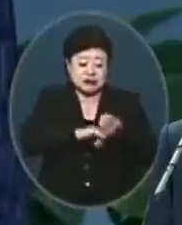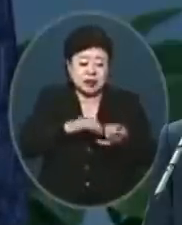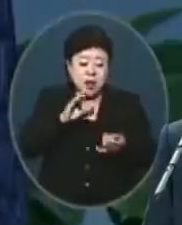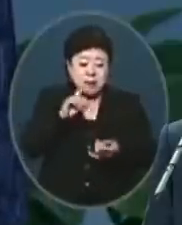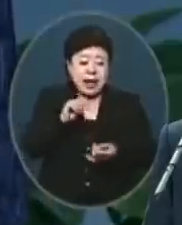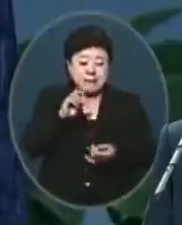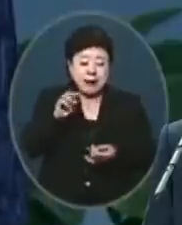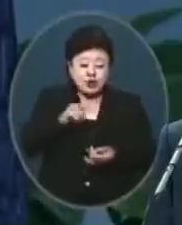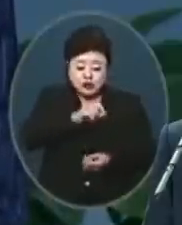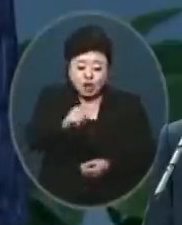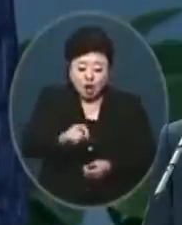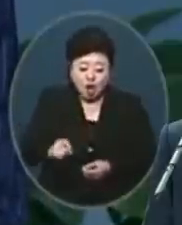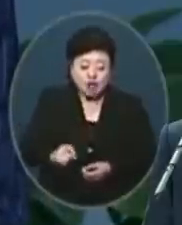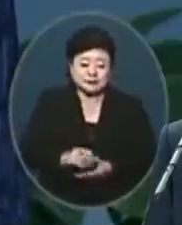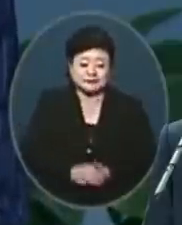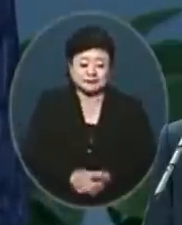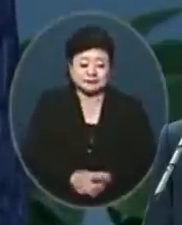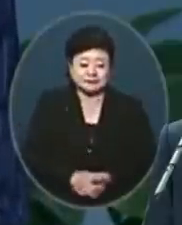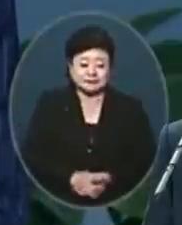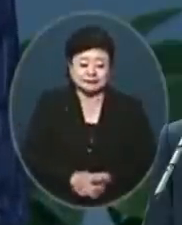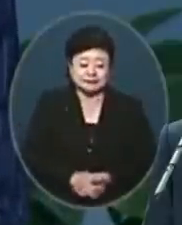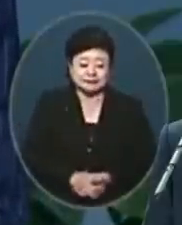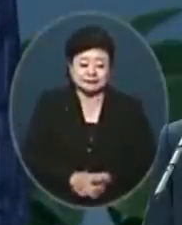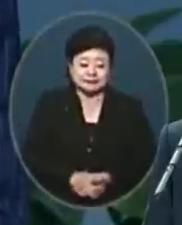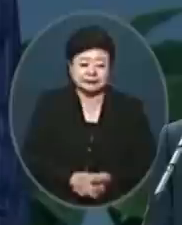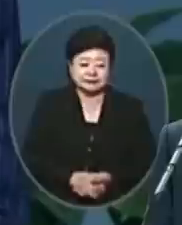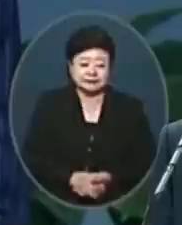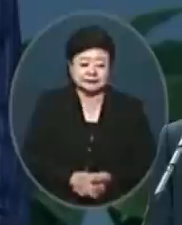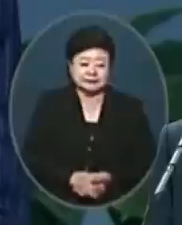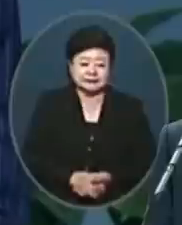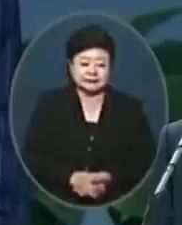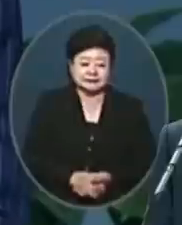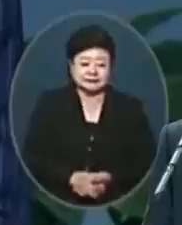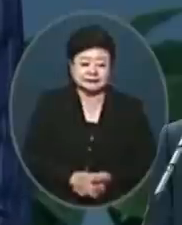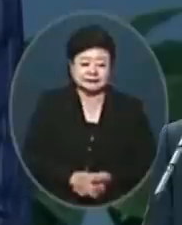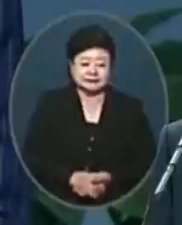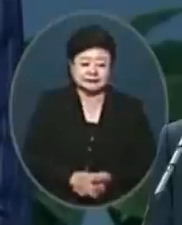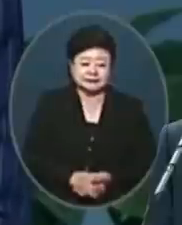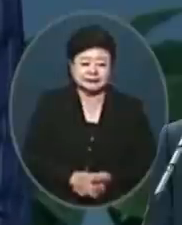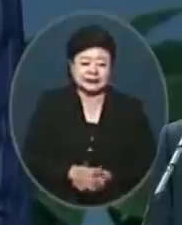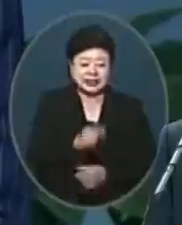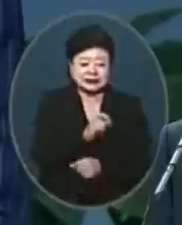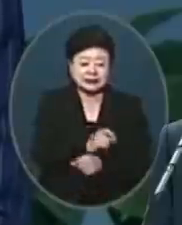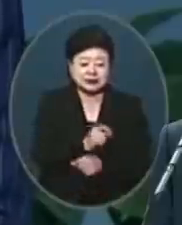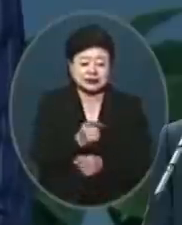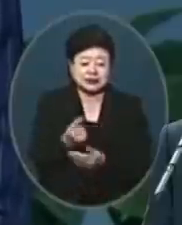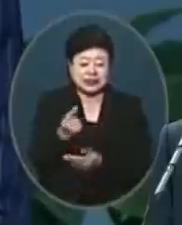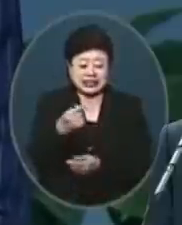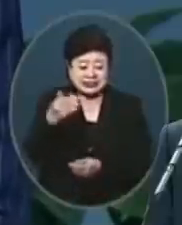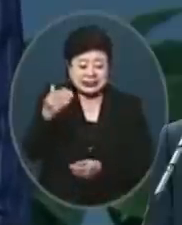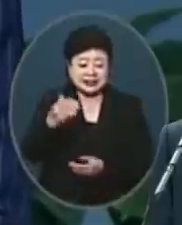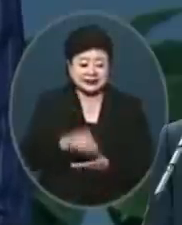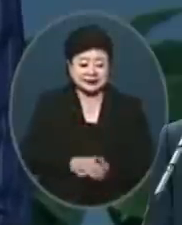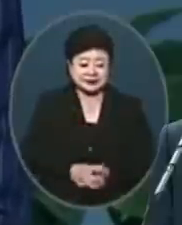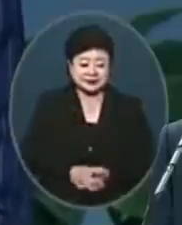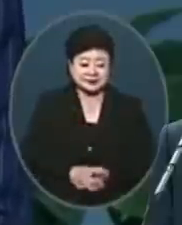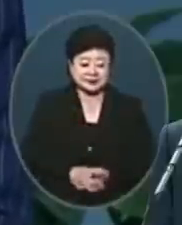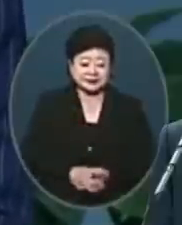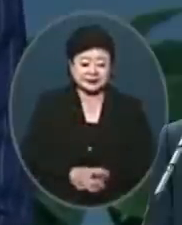적어오십시오. 그리고 그가 내 사무실 나갔을 때 나는